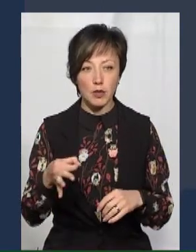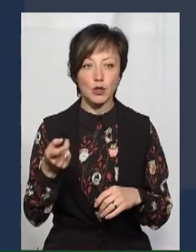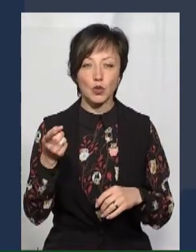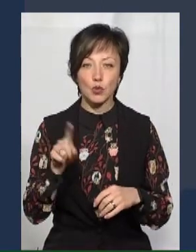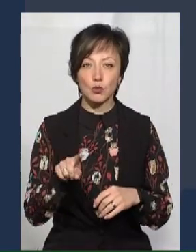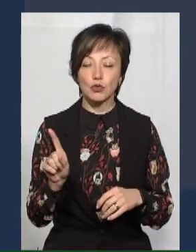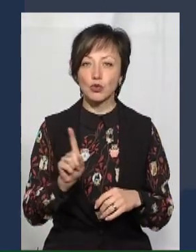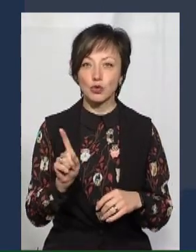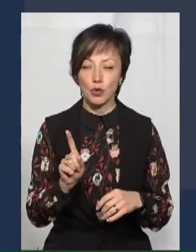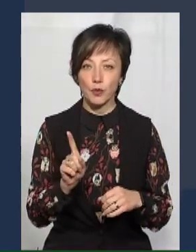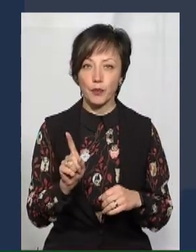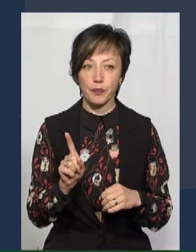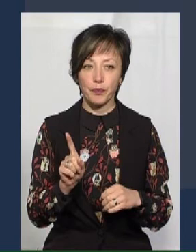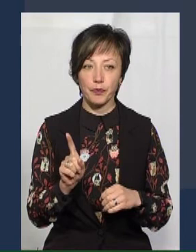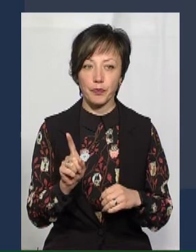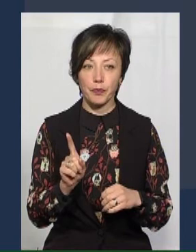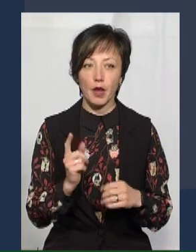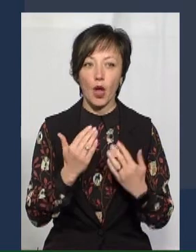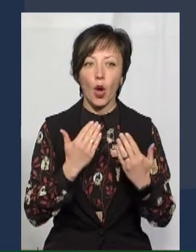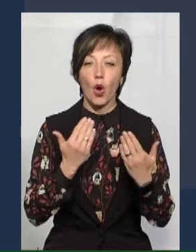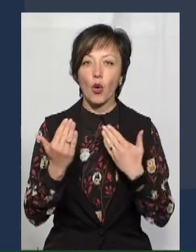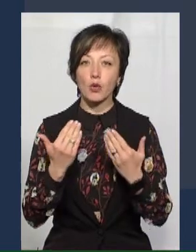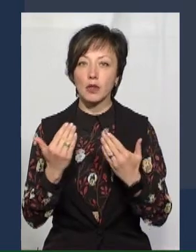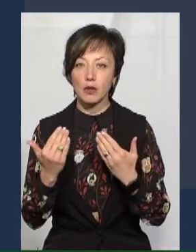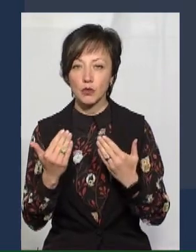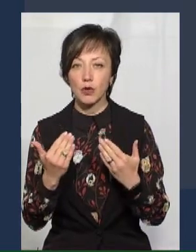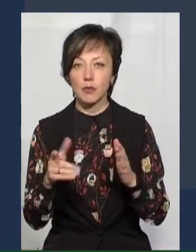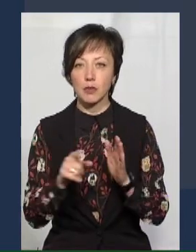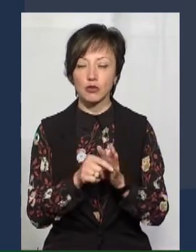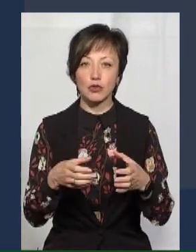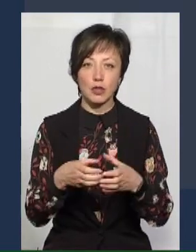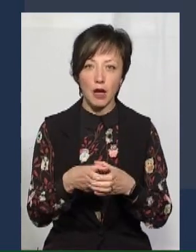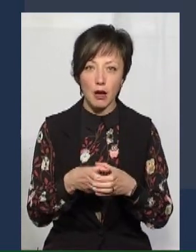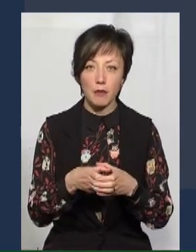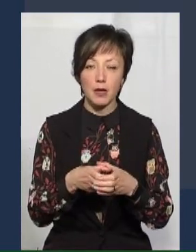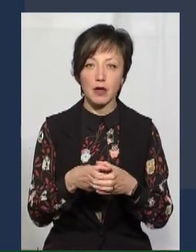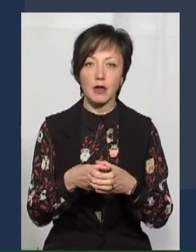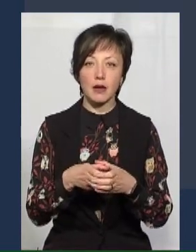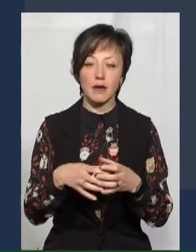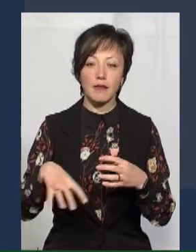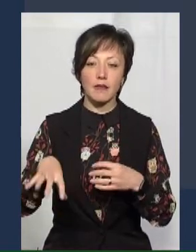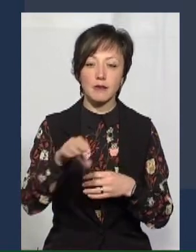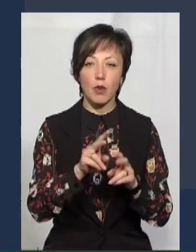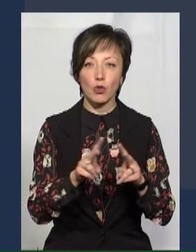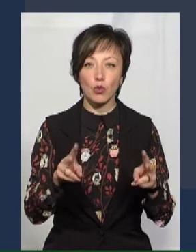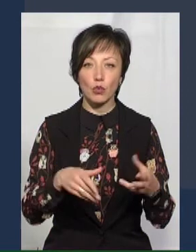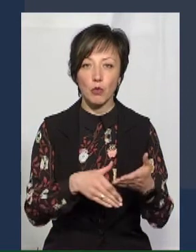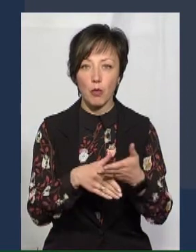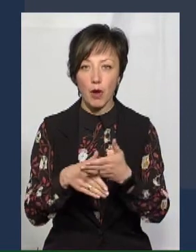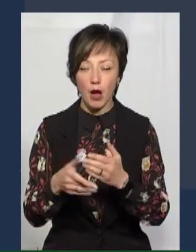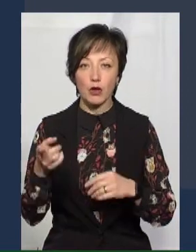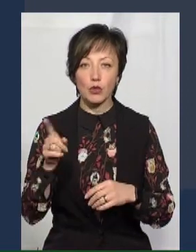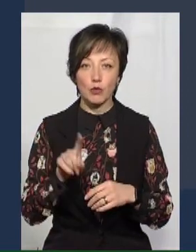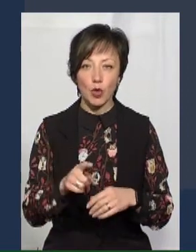що, скажімо так, контактуємо із штабом, із всіма, хто допомагає.